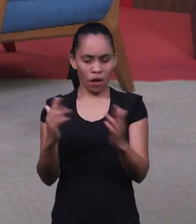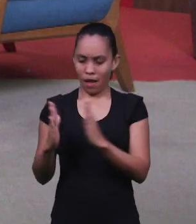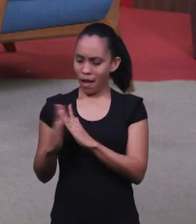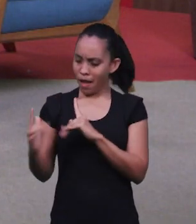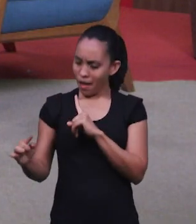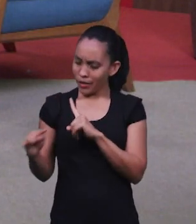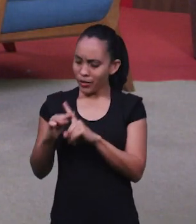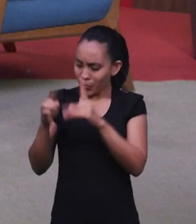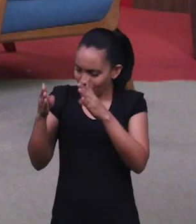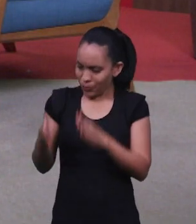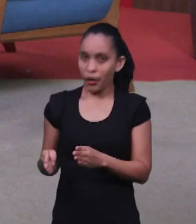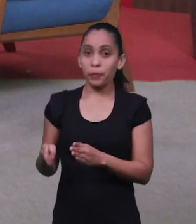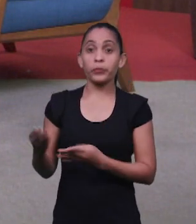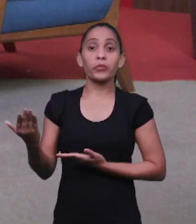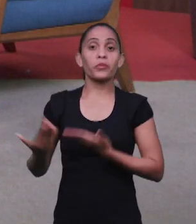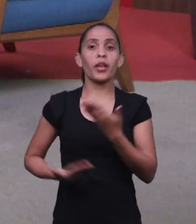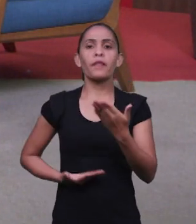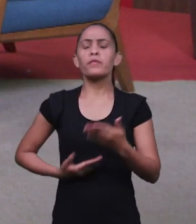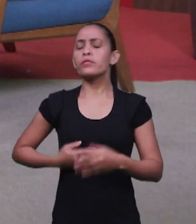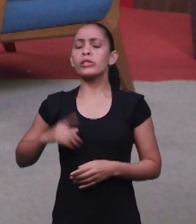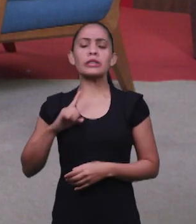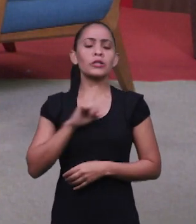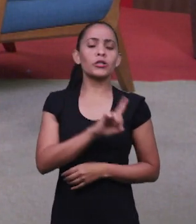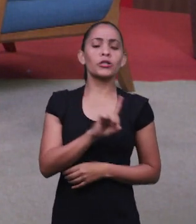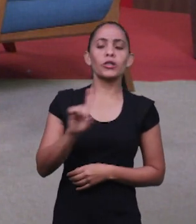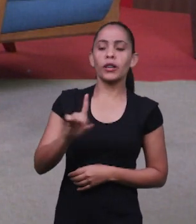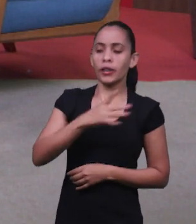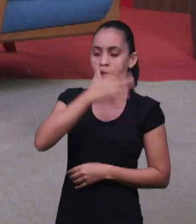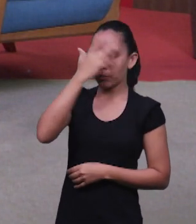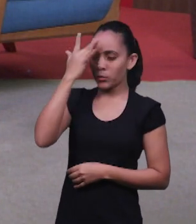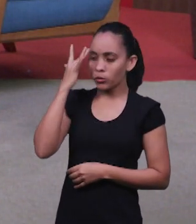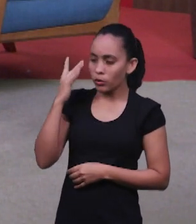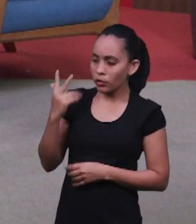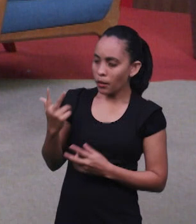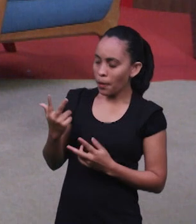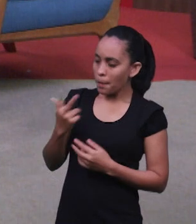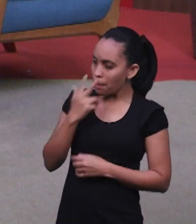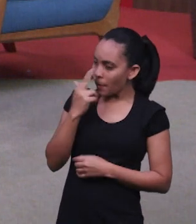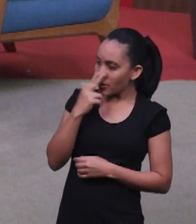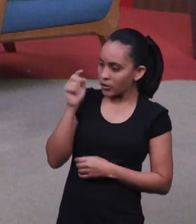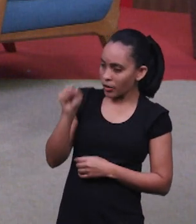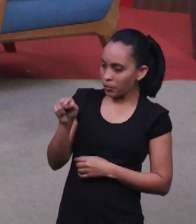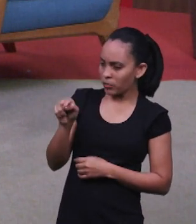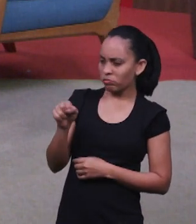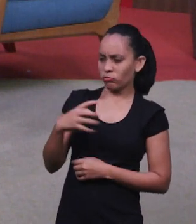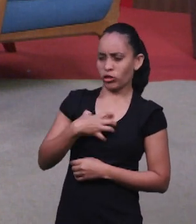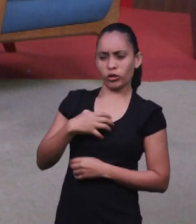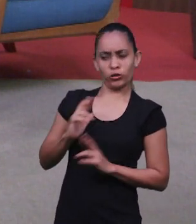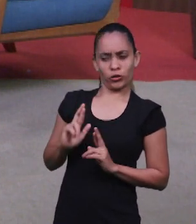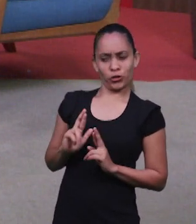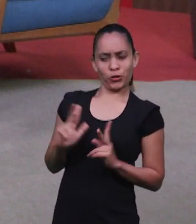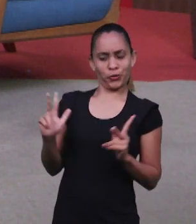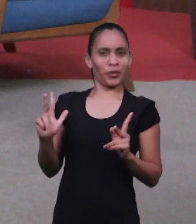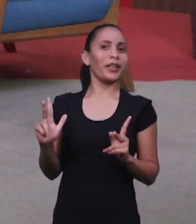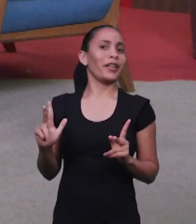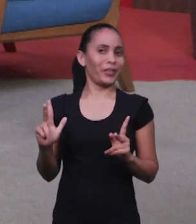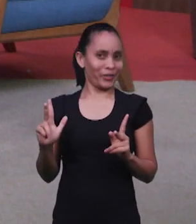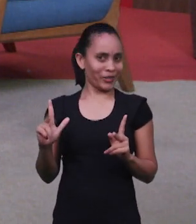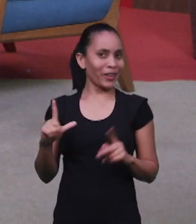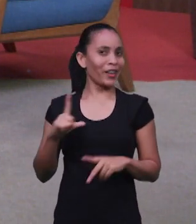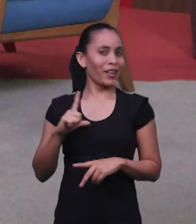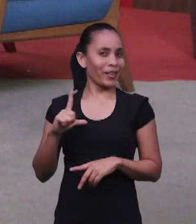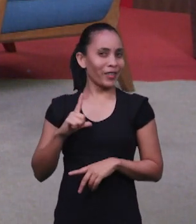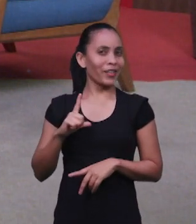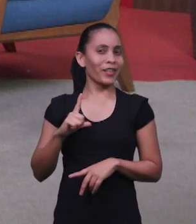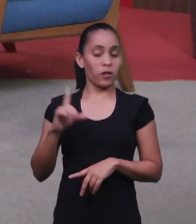réception d'un magasin, quelque part, on sait que cette personne a quelque chose de différent. Elle porte le parfum de Christ. Vous êtes un